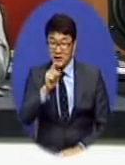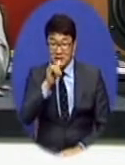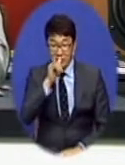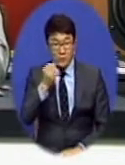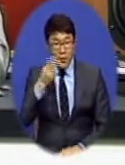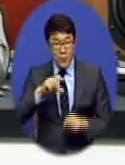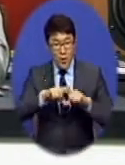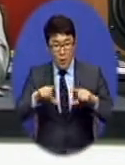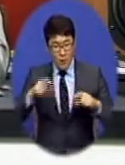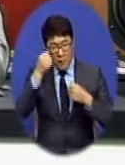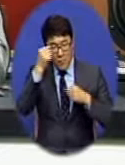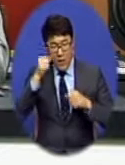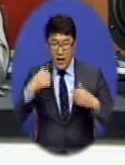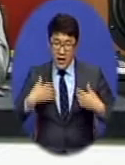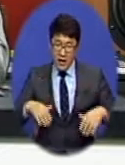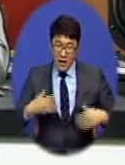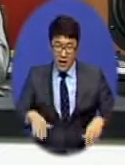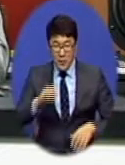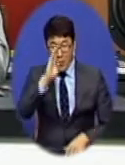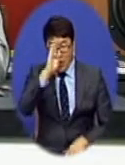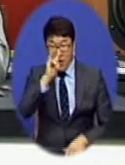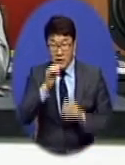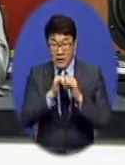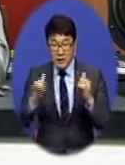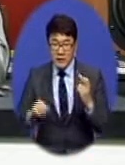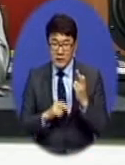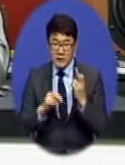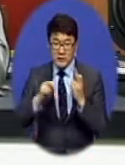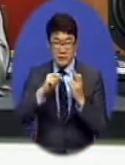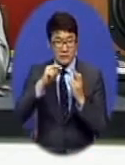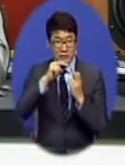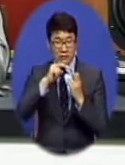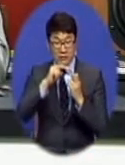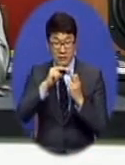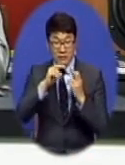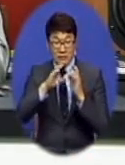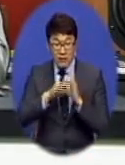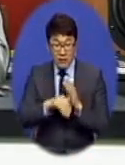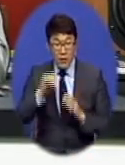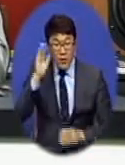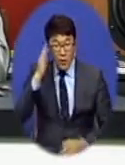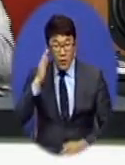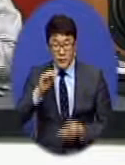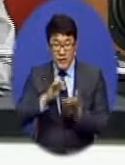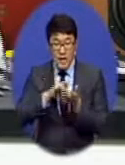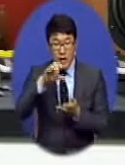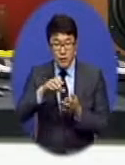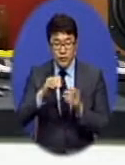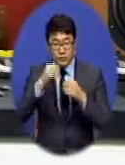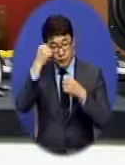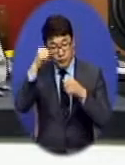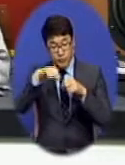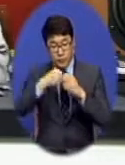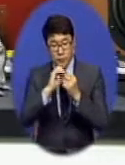평소에 무릎이 약하거나 무릎 질환이 있으시다면 등산이나 야외 활동을 하실 때 왜 요즘에 약국에 가면 많이 있잖아요. 보호대. 무릎 보호대. 예,